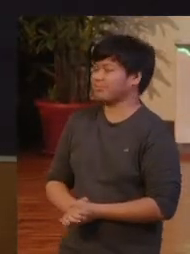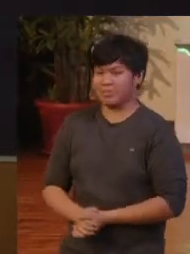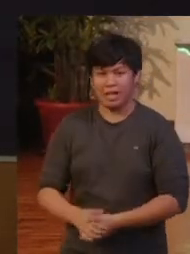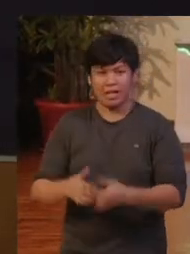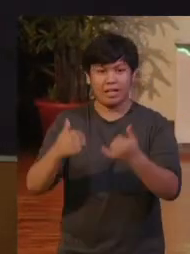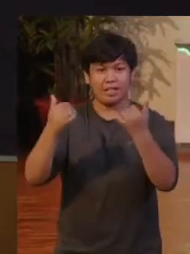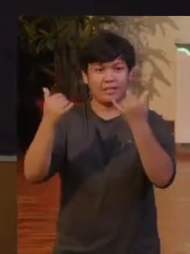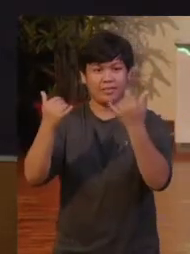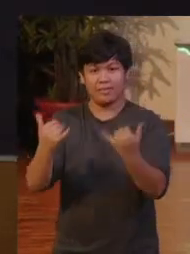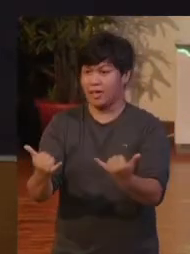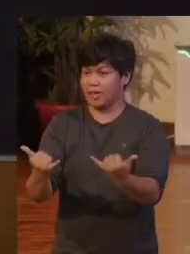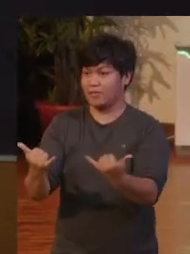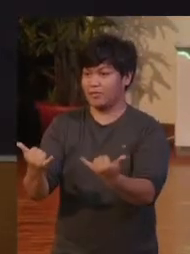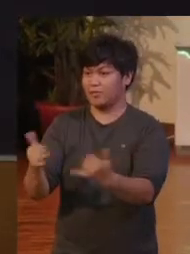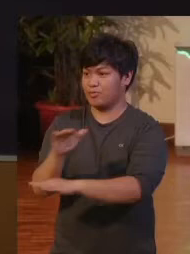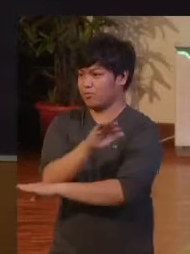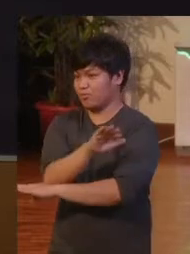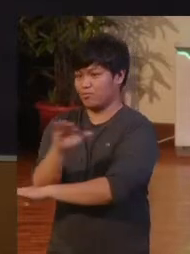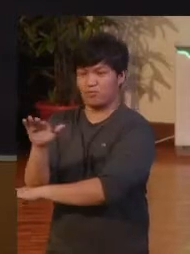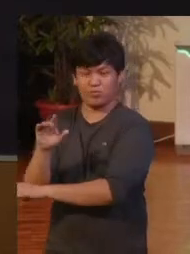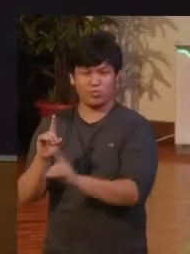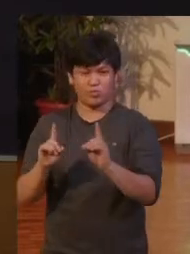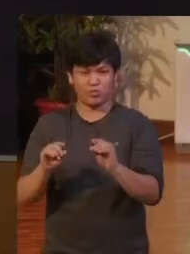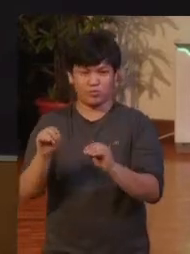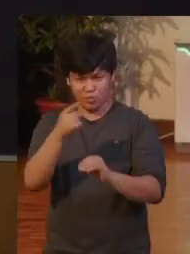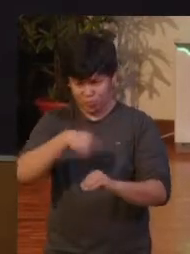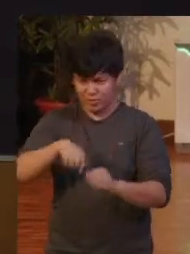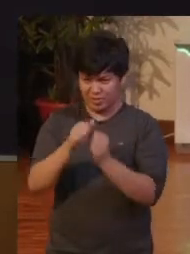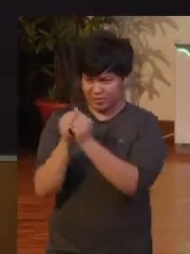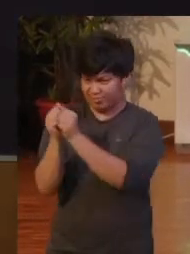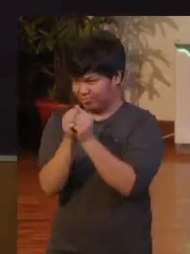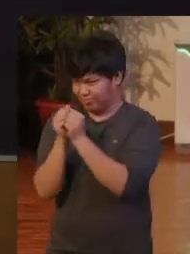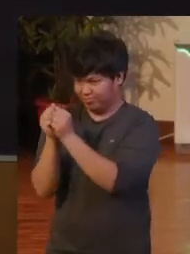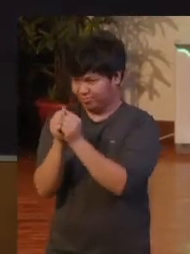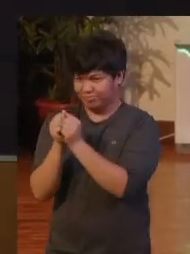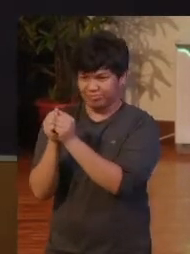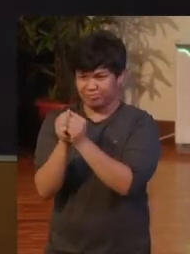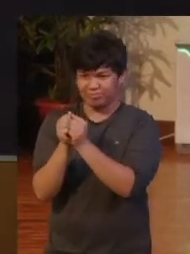Ang hapon na ito ay itinakda niya upang tayo ay magkasama-sama.